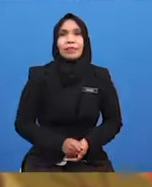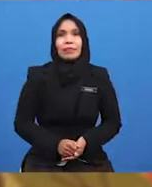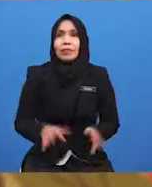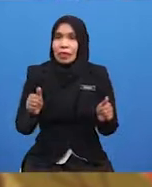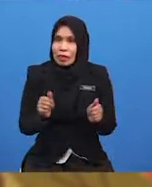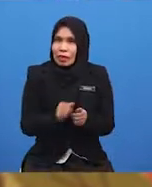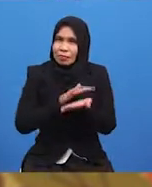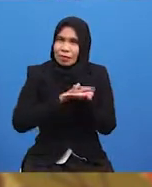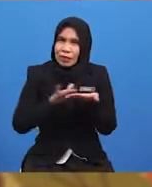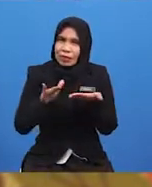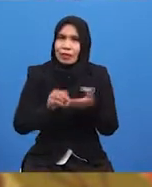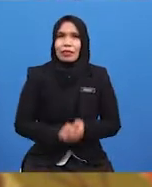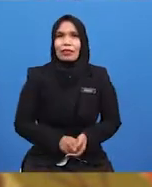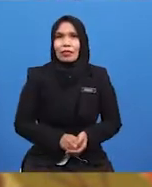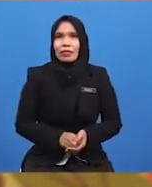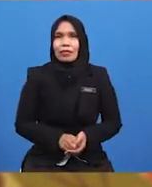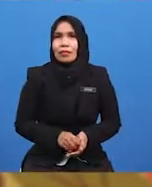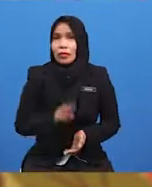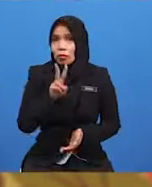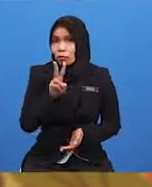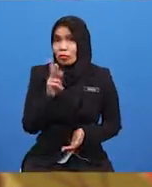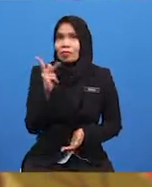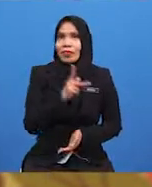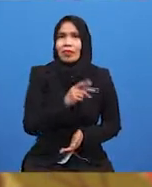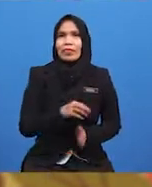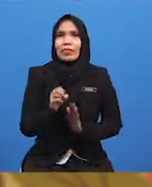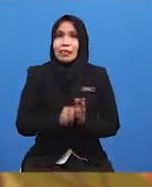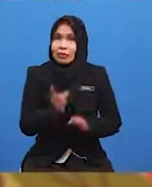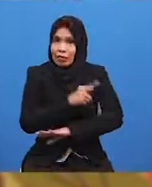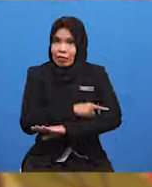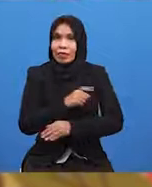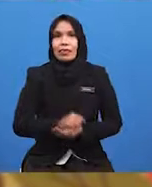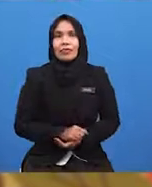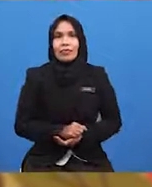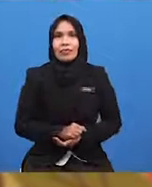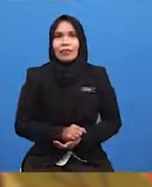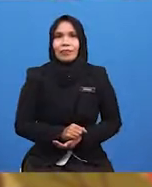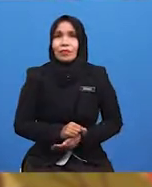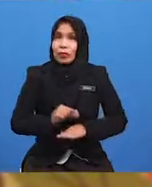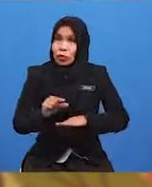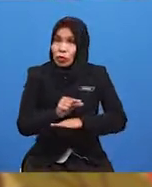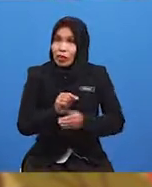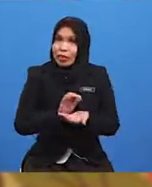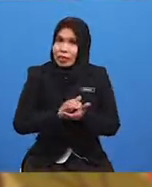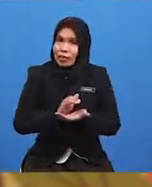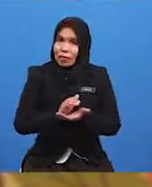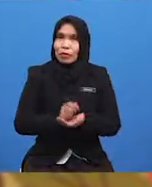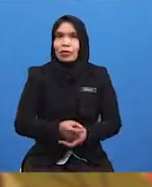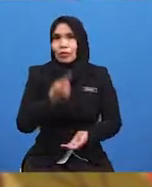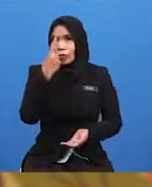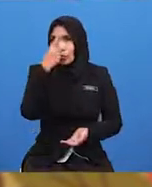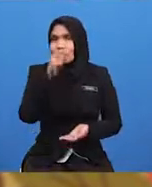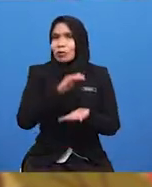sehari kita perlu lagi menggunakan sabun mandi bagi membersihkan badan